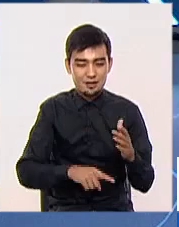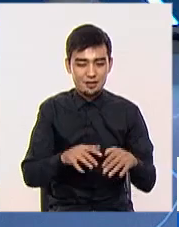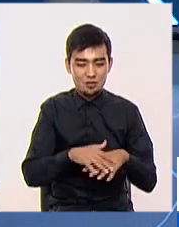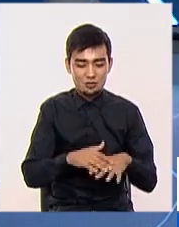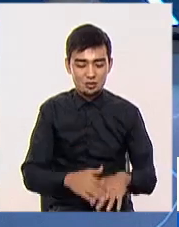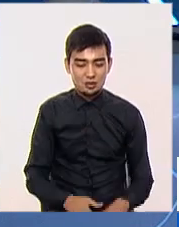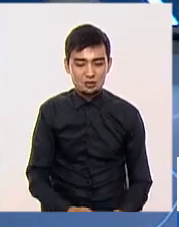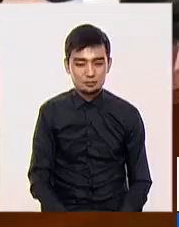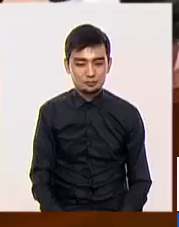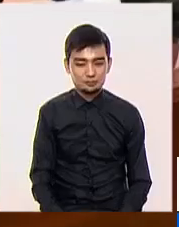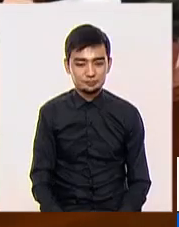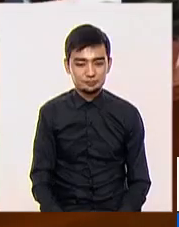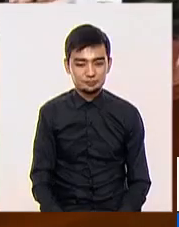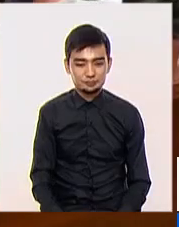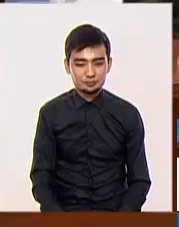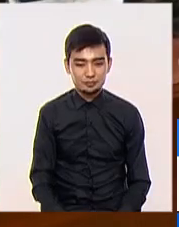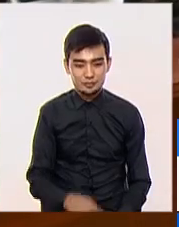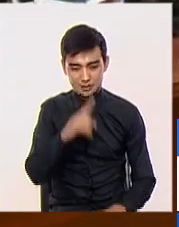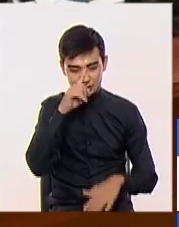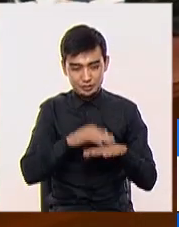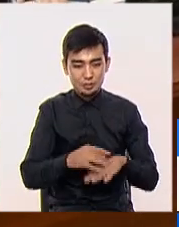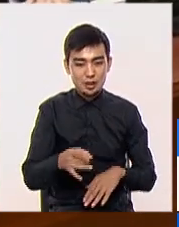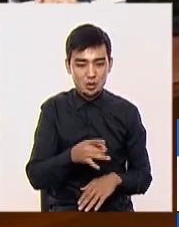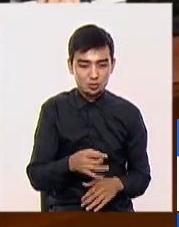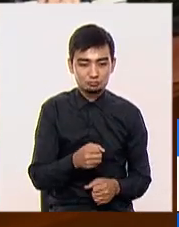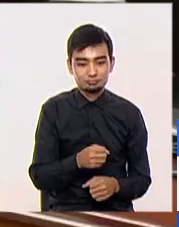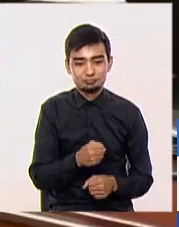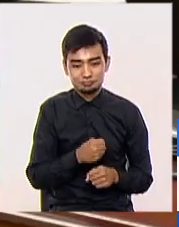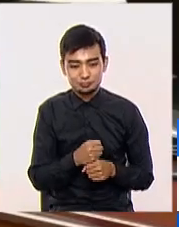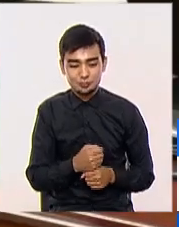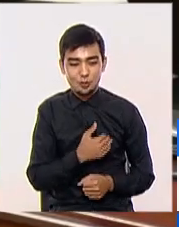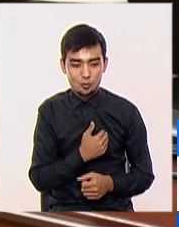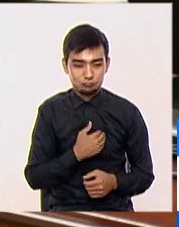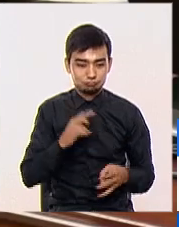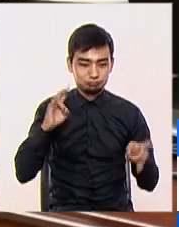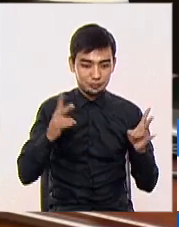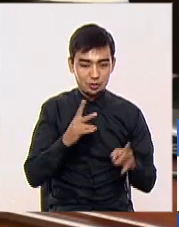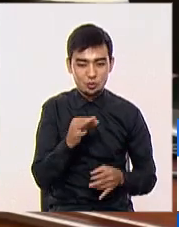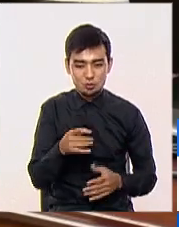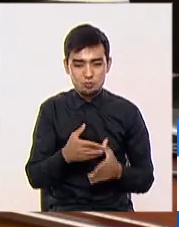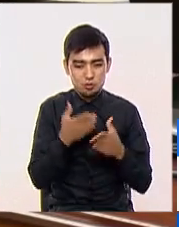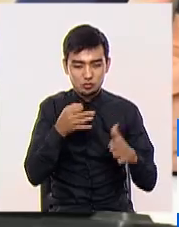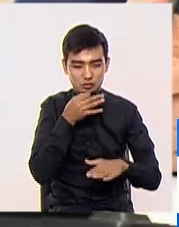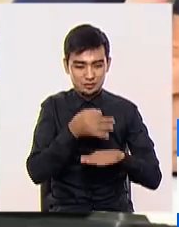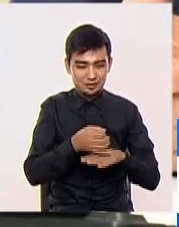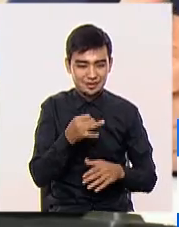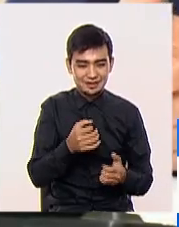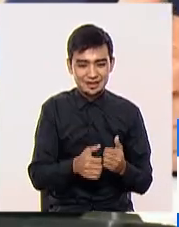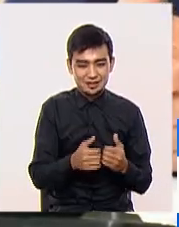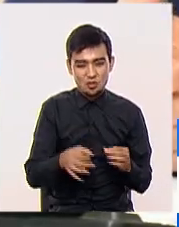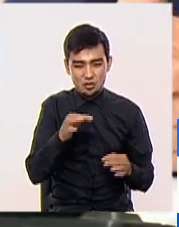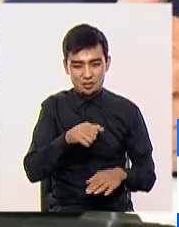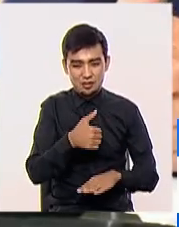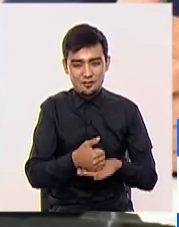Шапо. Быть акимом региона престижно, но в то же время это большая ответственность. Среднестатистическому